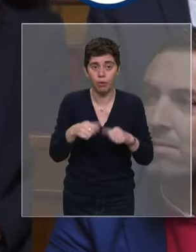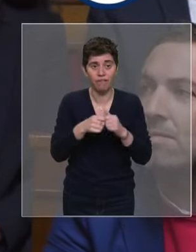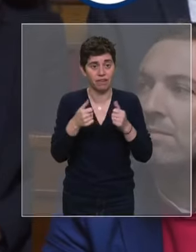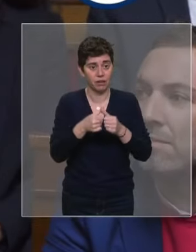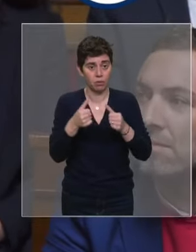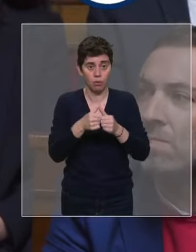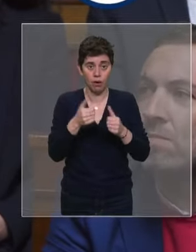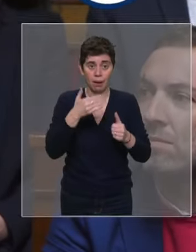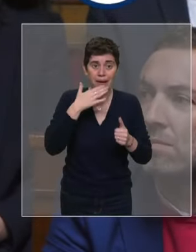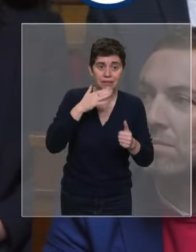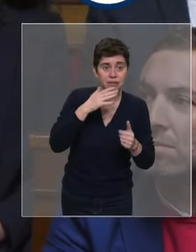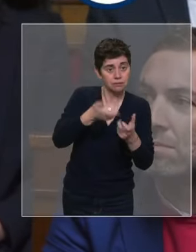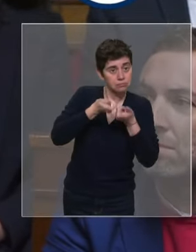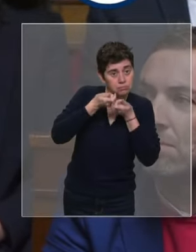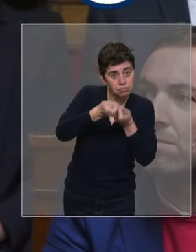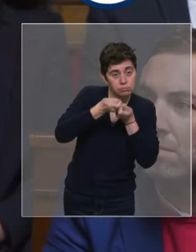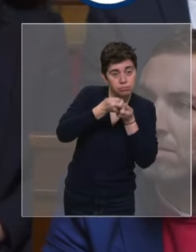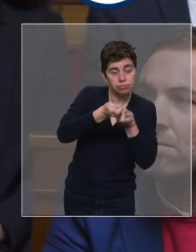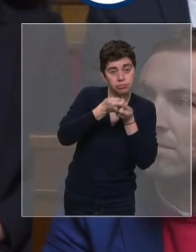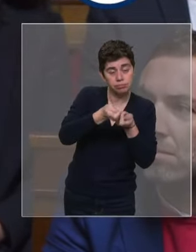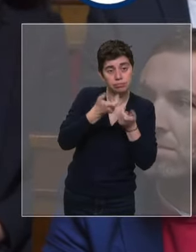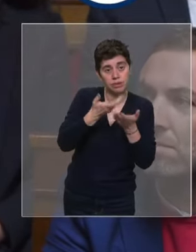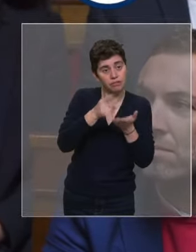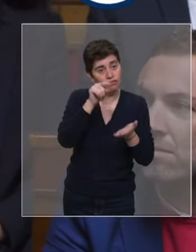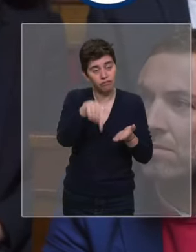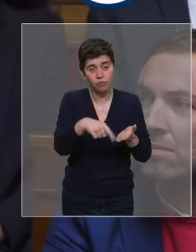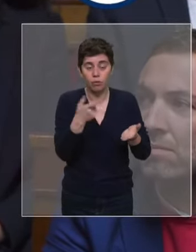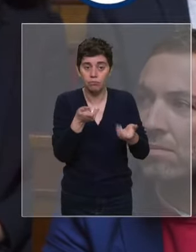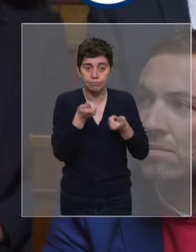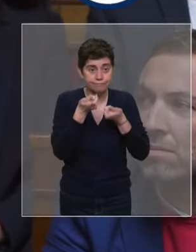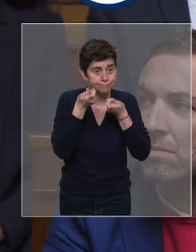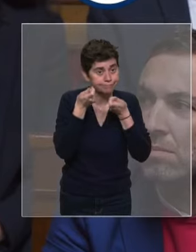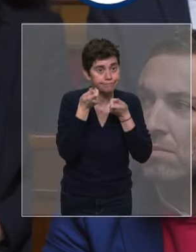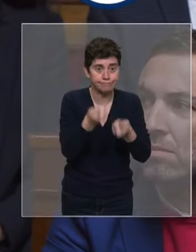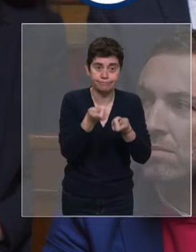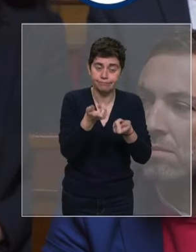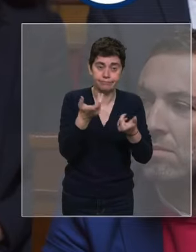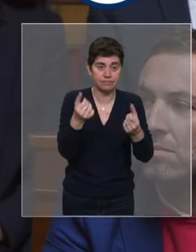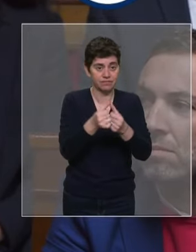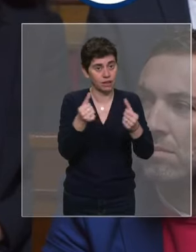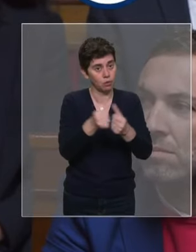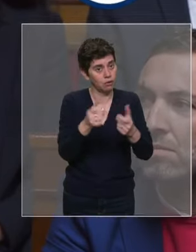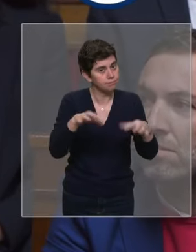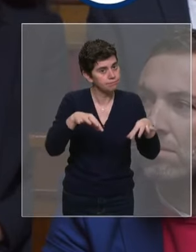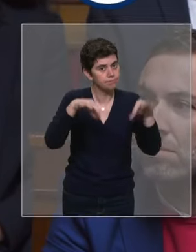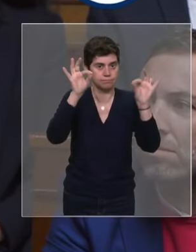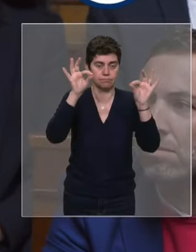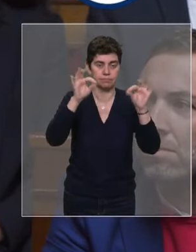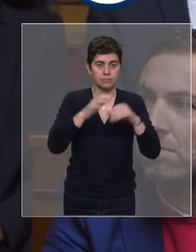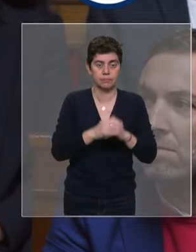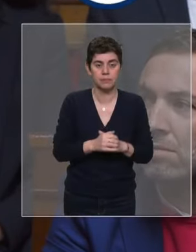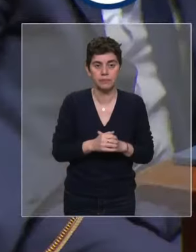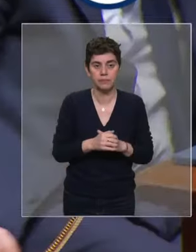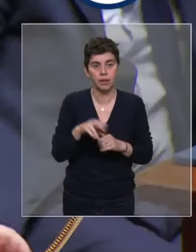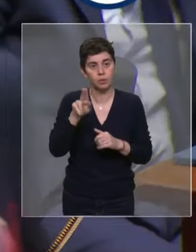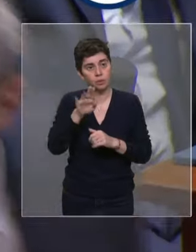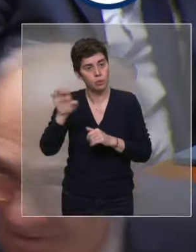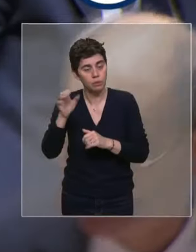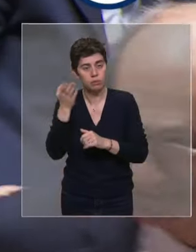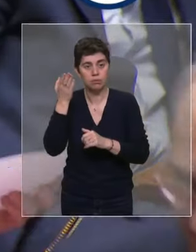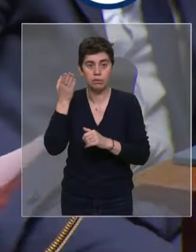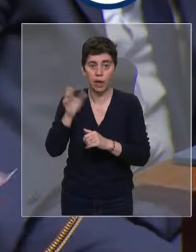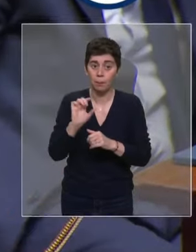autorités israéliennes pour les contraindre à un cessez-le-feu immédiat et durable. L'Union européenne est le premier